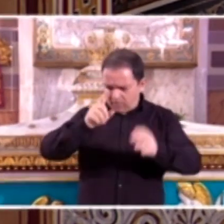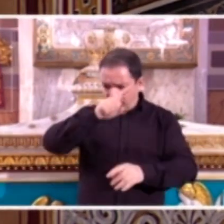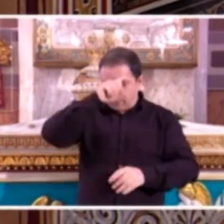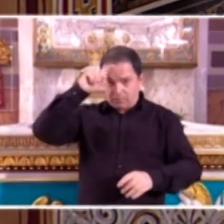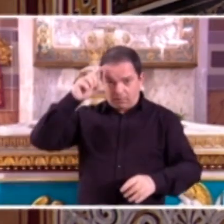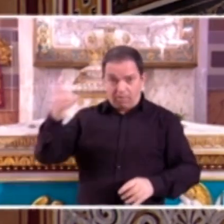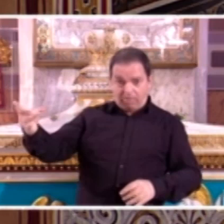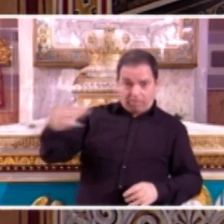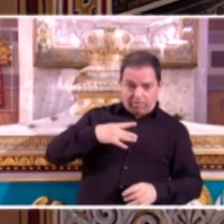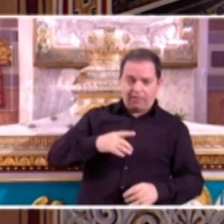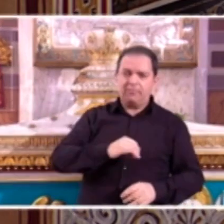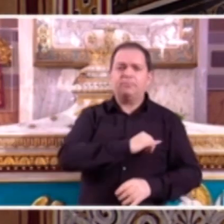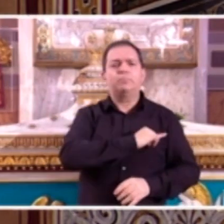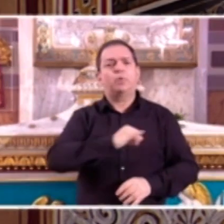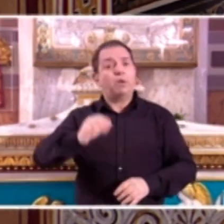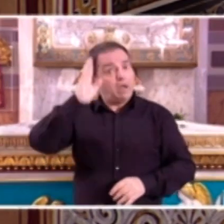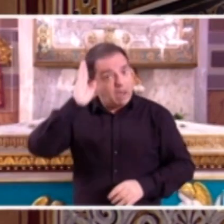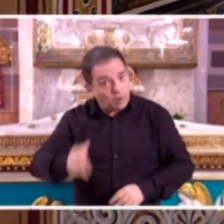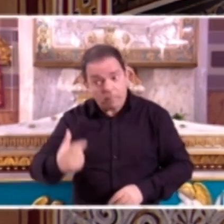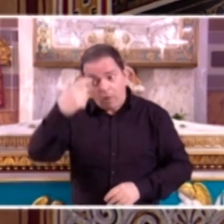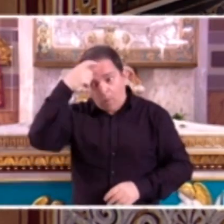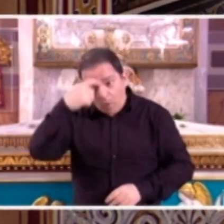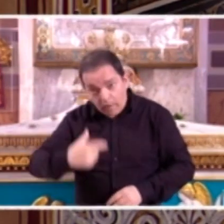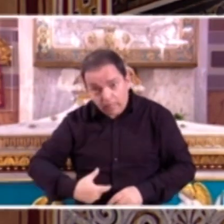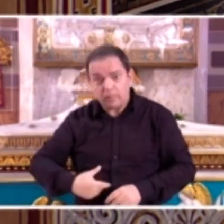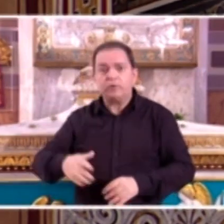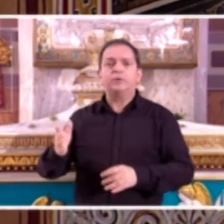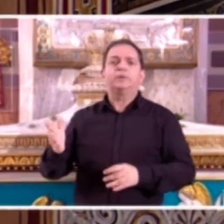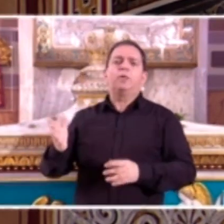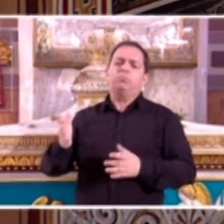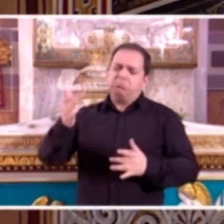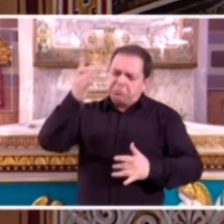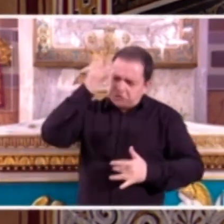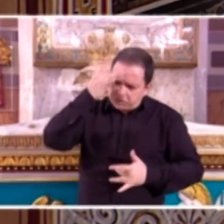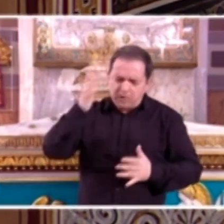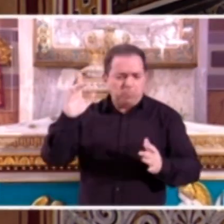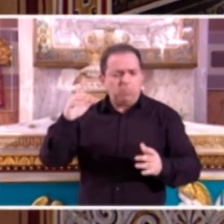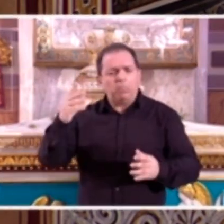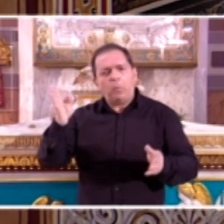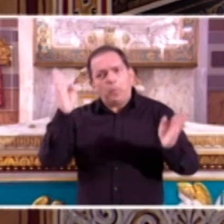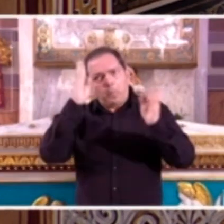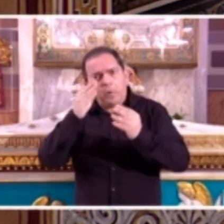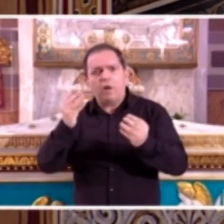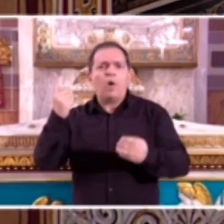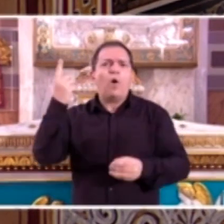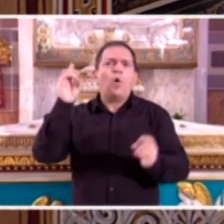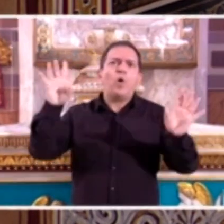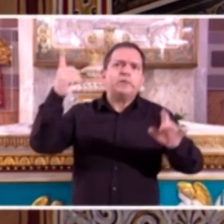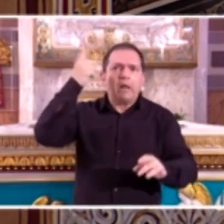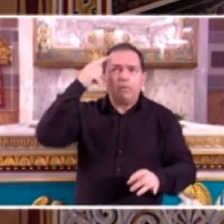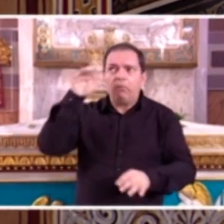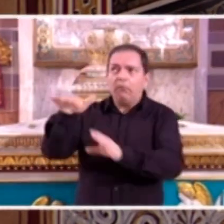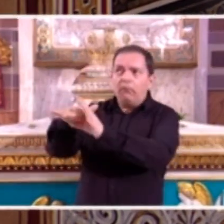ακόμη και όταν εκείνος συνειδητά ή ασυνείδητα τον εγκαταλείπει και τον απορρίπτει.